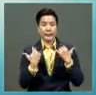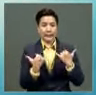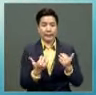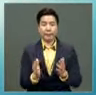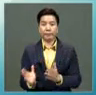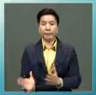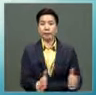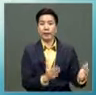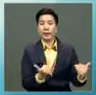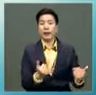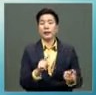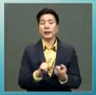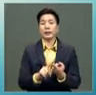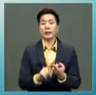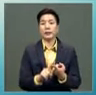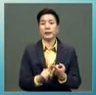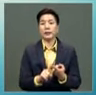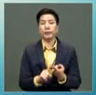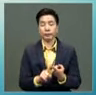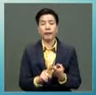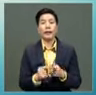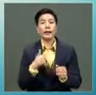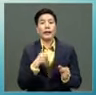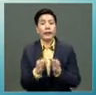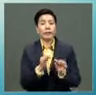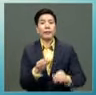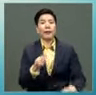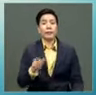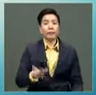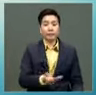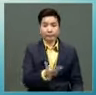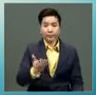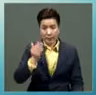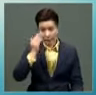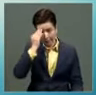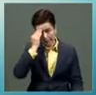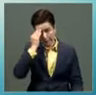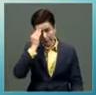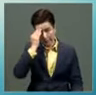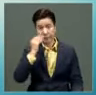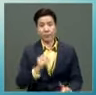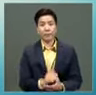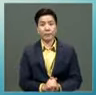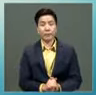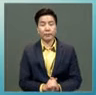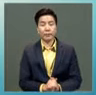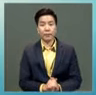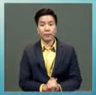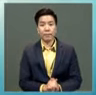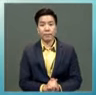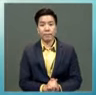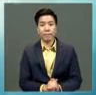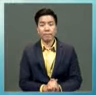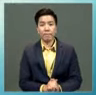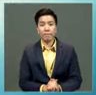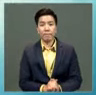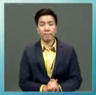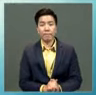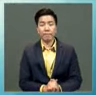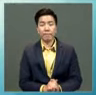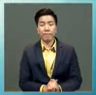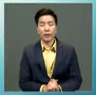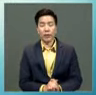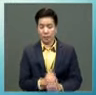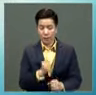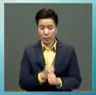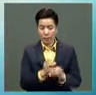ครับนี่ก็คือสิ่งที่ได้ชี้แจงไปนะครับโดยที่จะมีการ ทำม